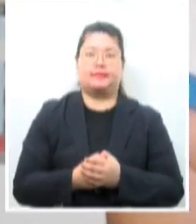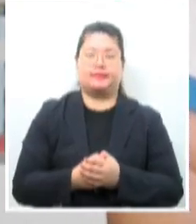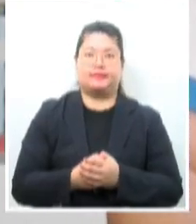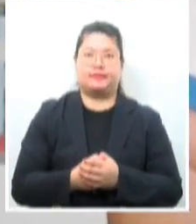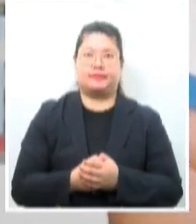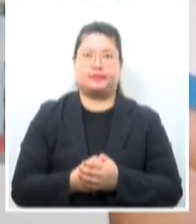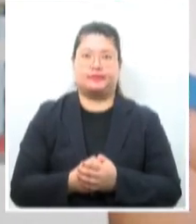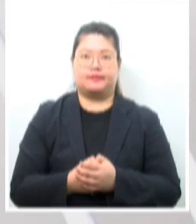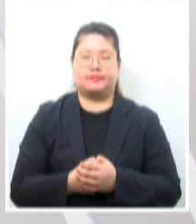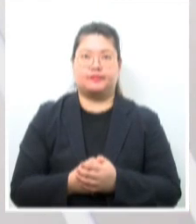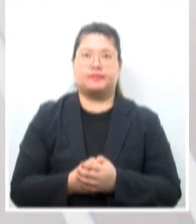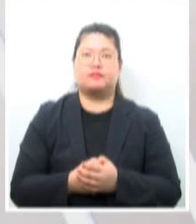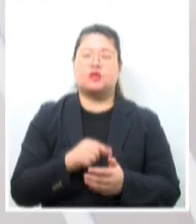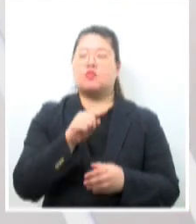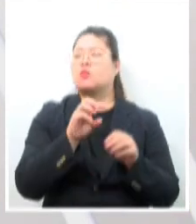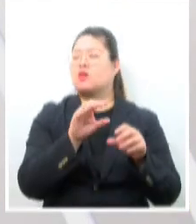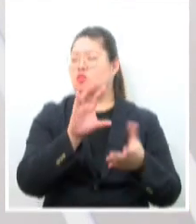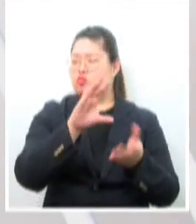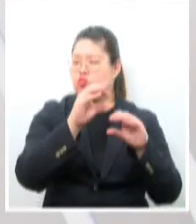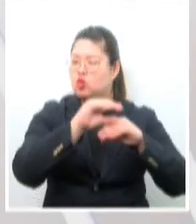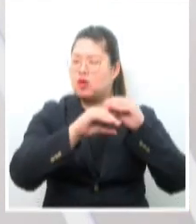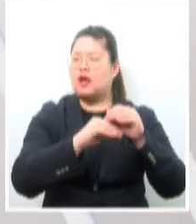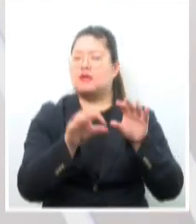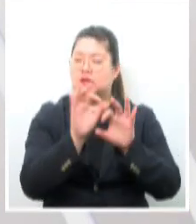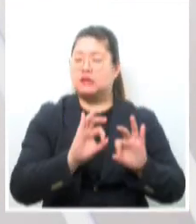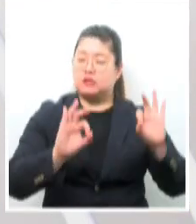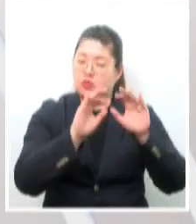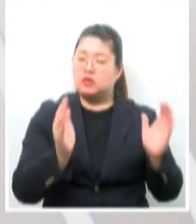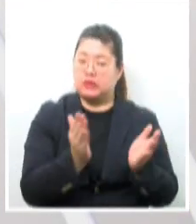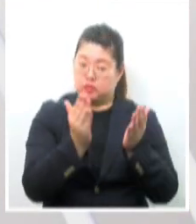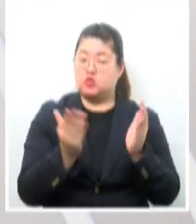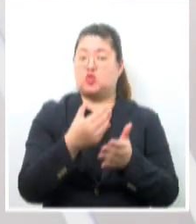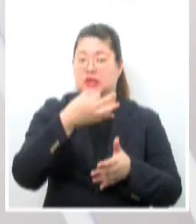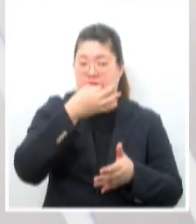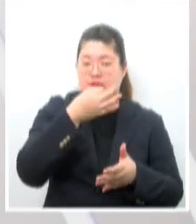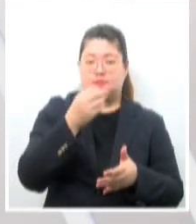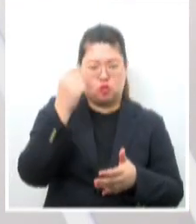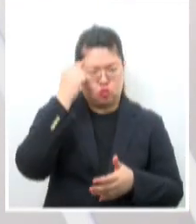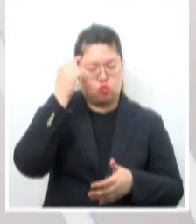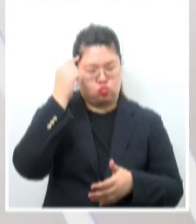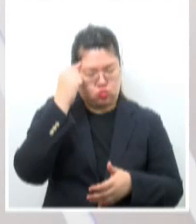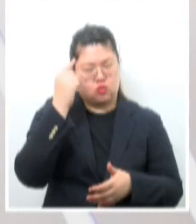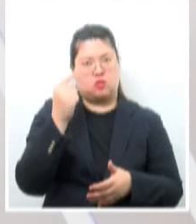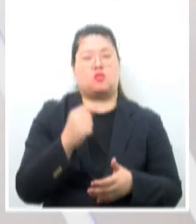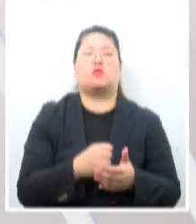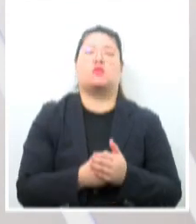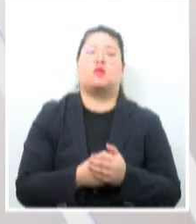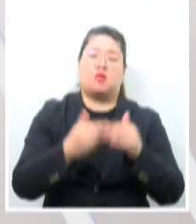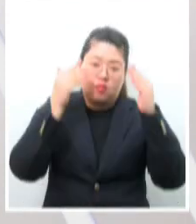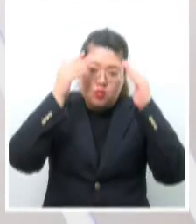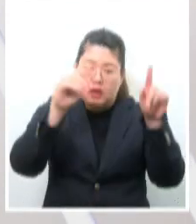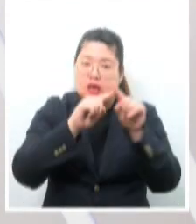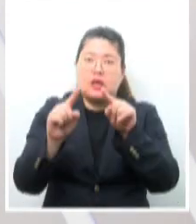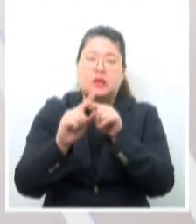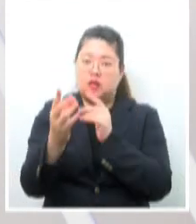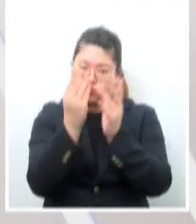น้องหมอ V-Space ก็นอกจากให้น้องๆได้รู้จักตนเองนะคะก็รู้จักอาชีพแล้วก็มีเส้นทางในเรื่องของการสร้างเสริมประสบการณ์อาชีพแล้วก็สร้